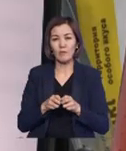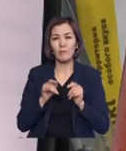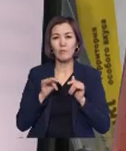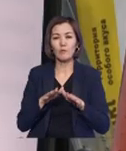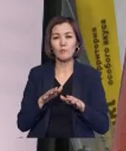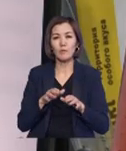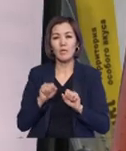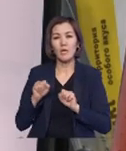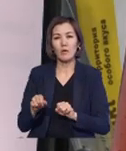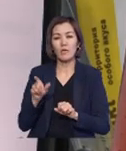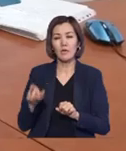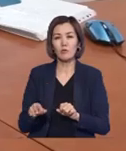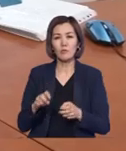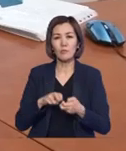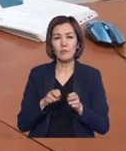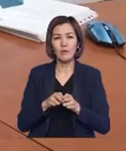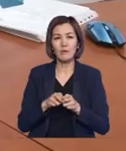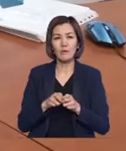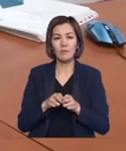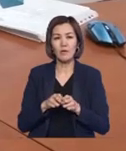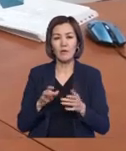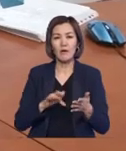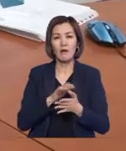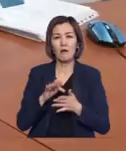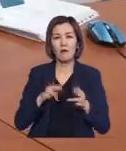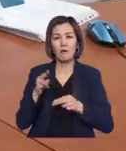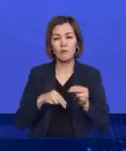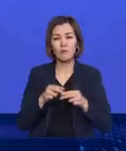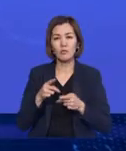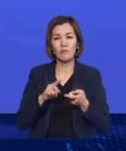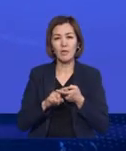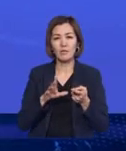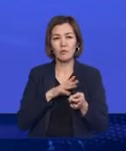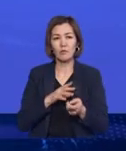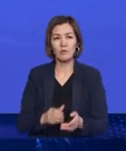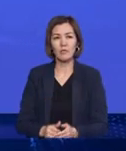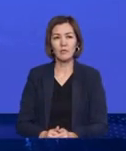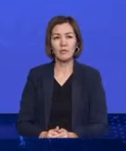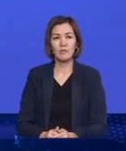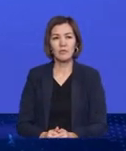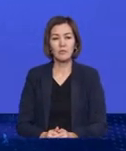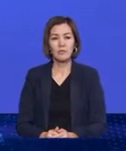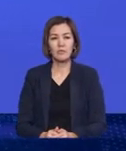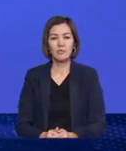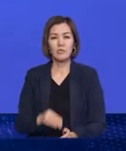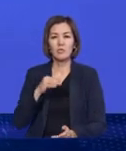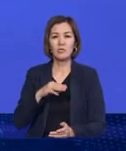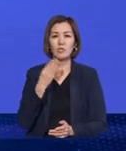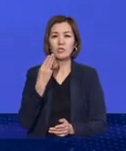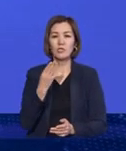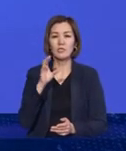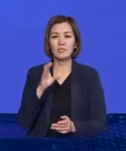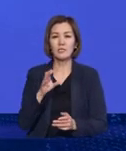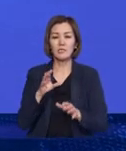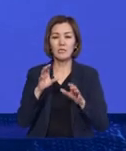айналысқан адвокаттың айтуынша проблема сәулет және қала құрылысына қатысты туындаған. Ажан жауапкершілігі шектеулі серіктестігінің